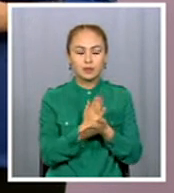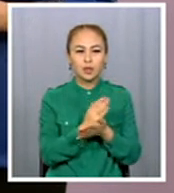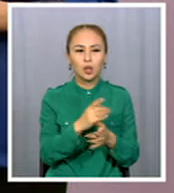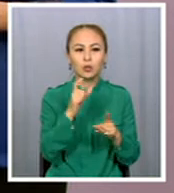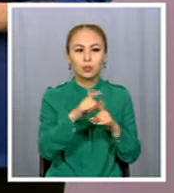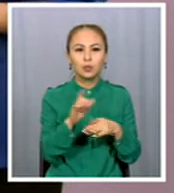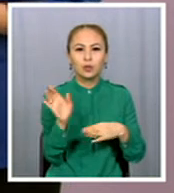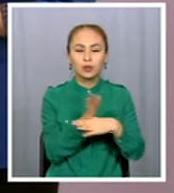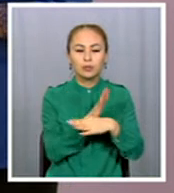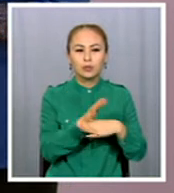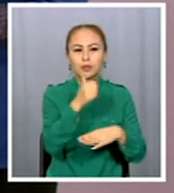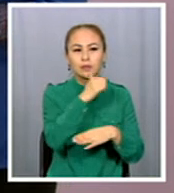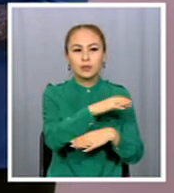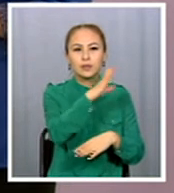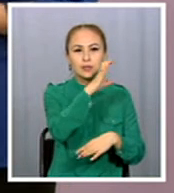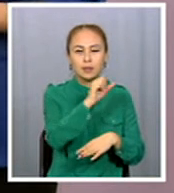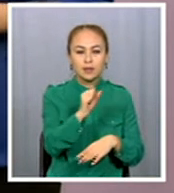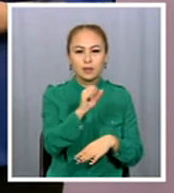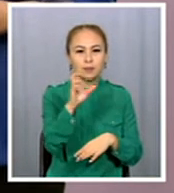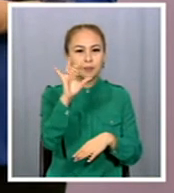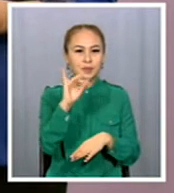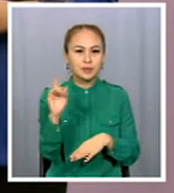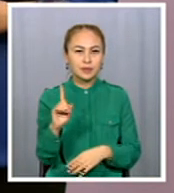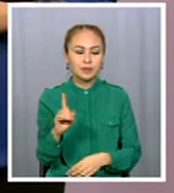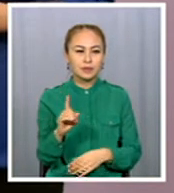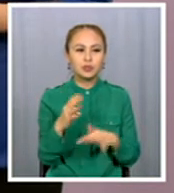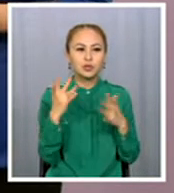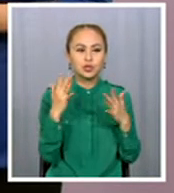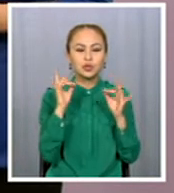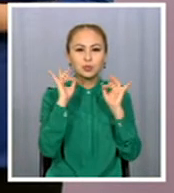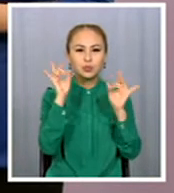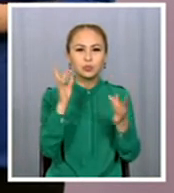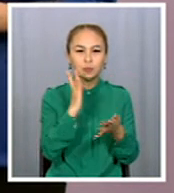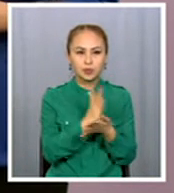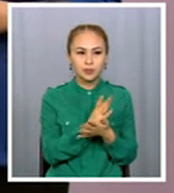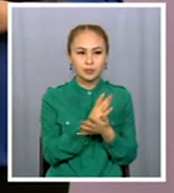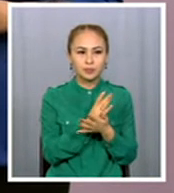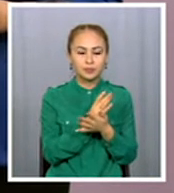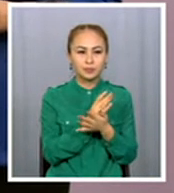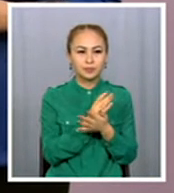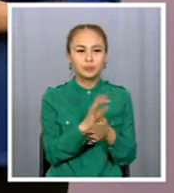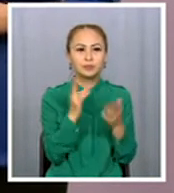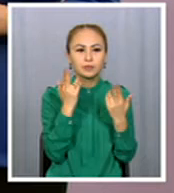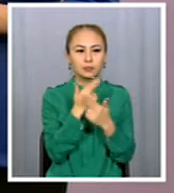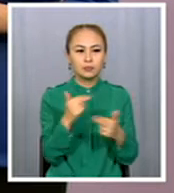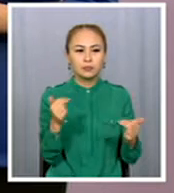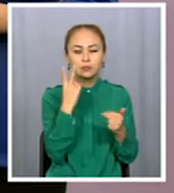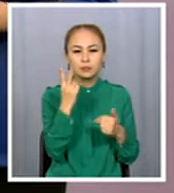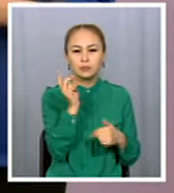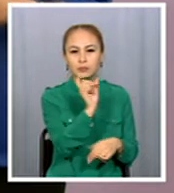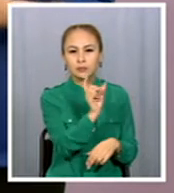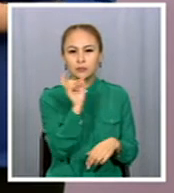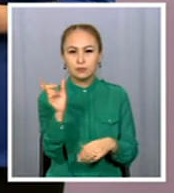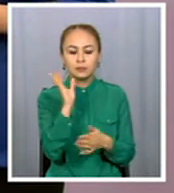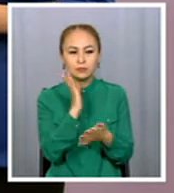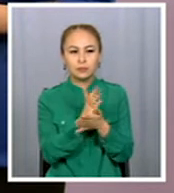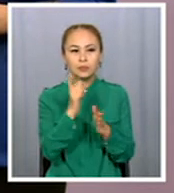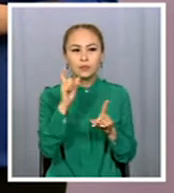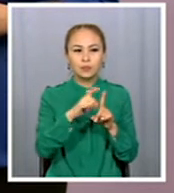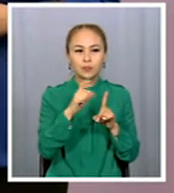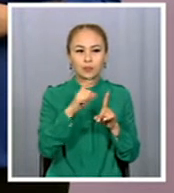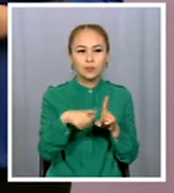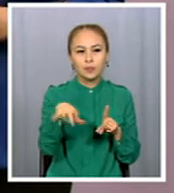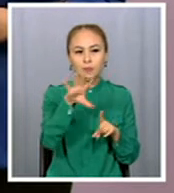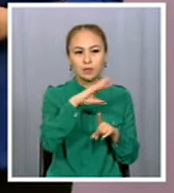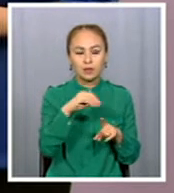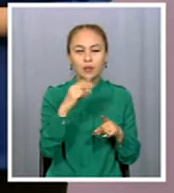бөлейік. Сәбіз. Неше буын бар екен? Иә, 2 буын бар. Себебі сөзде